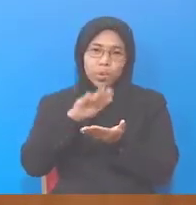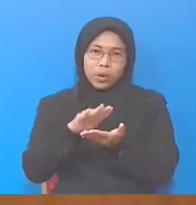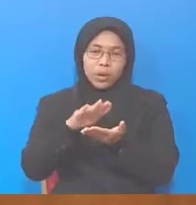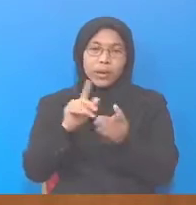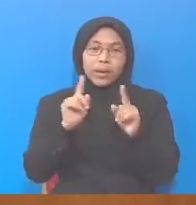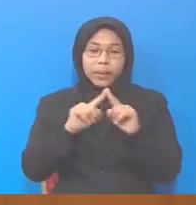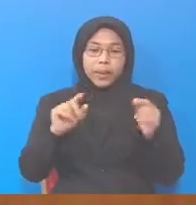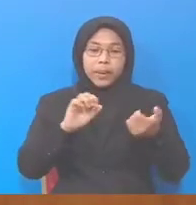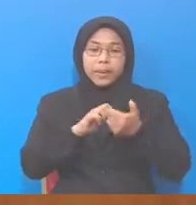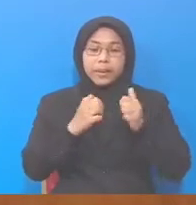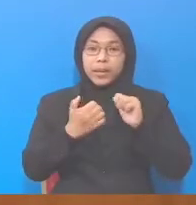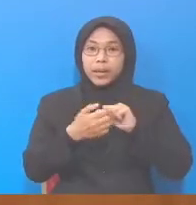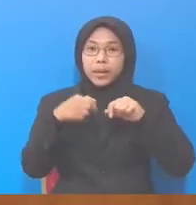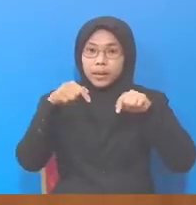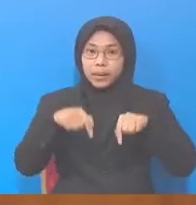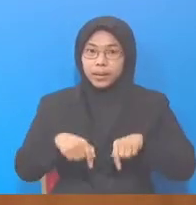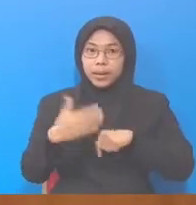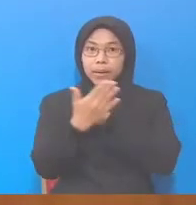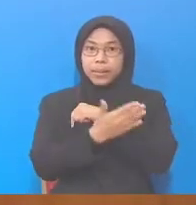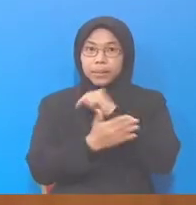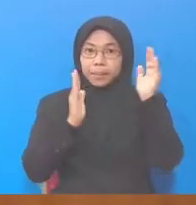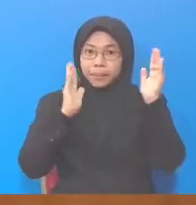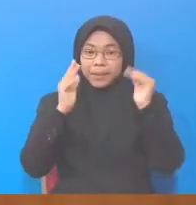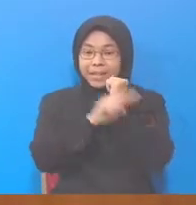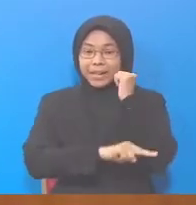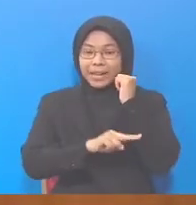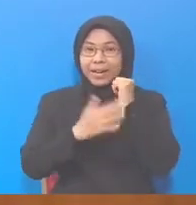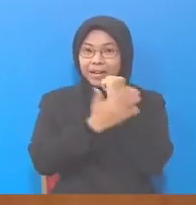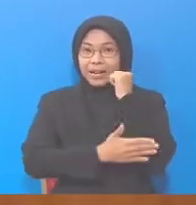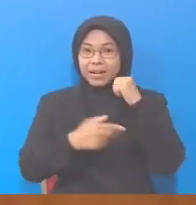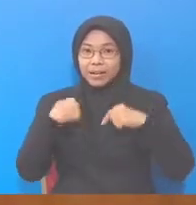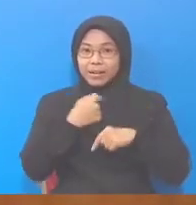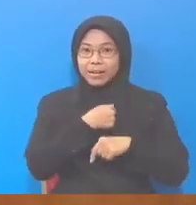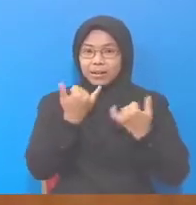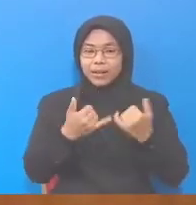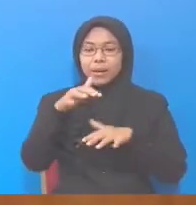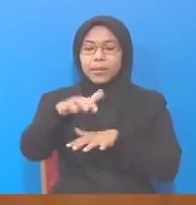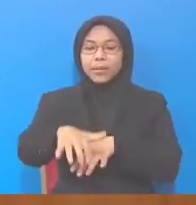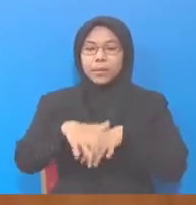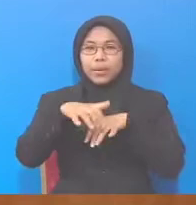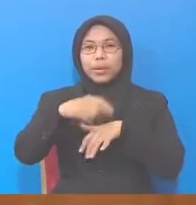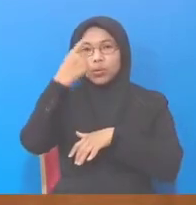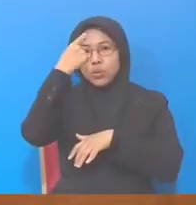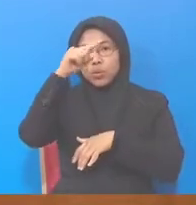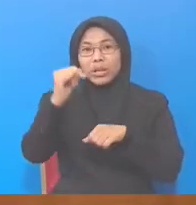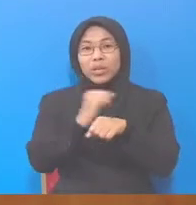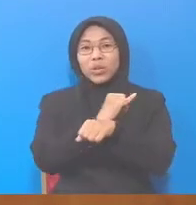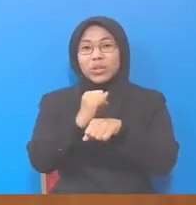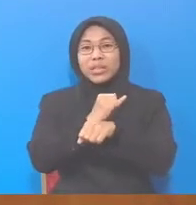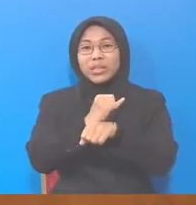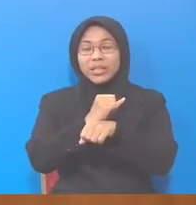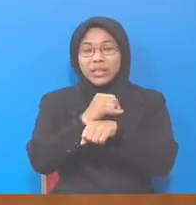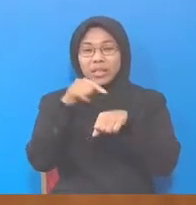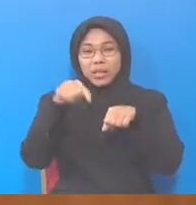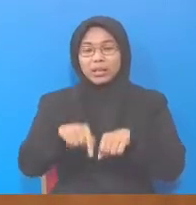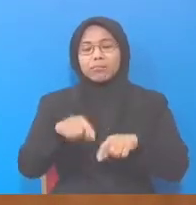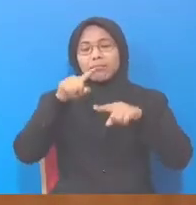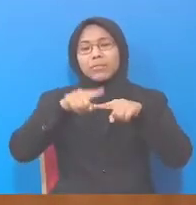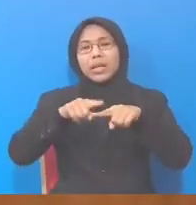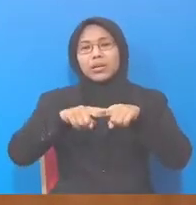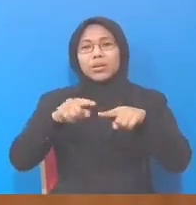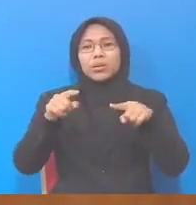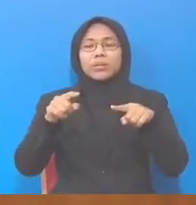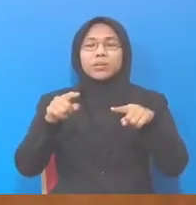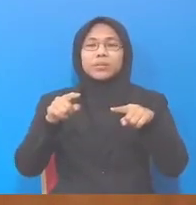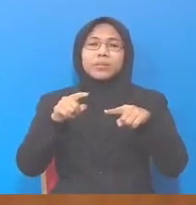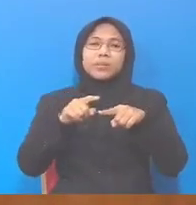masalahnya dengan negara kita sebenarnya Masya Allah penanaman industri komoditi ini adalah bergantung